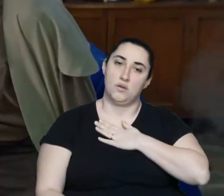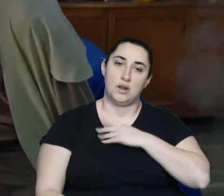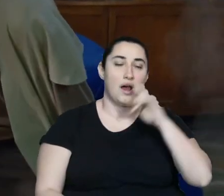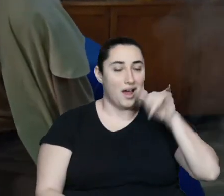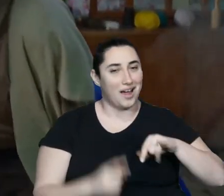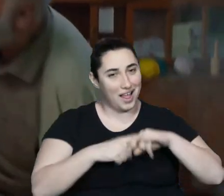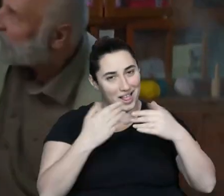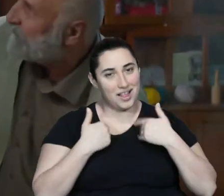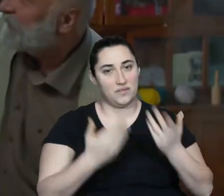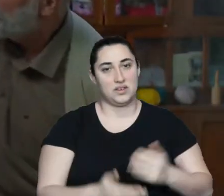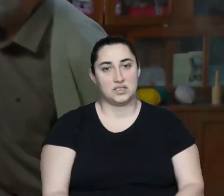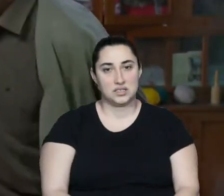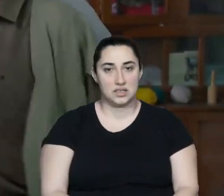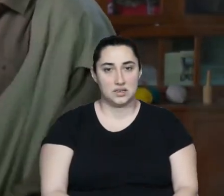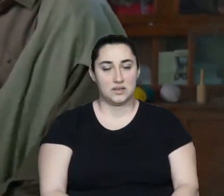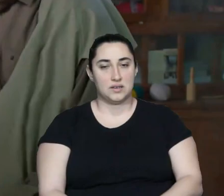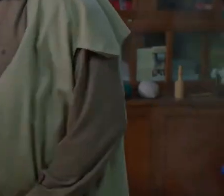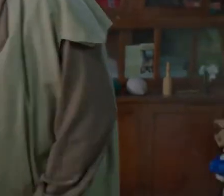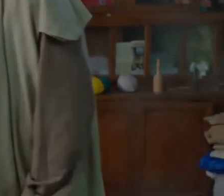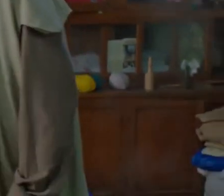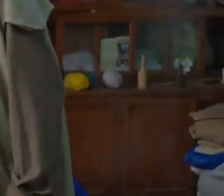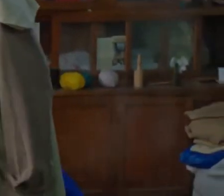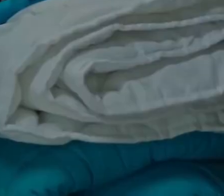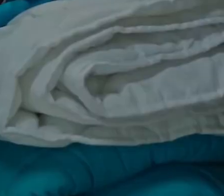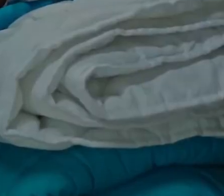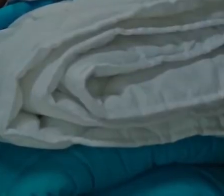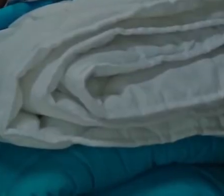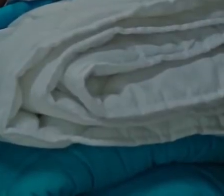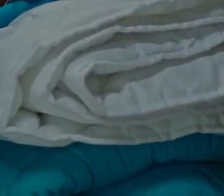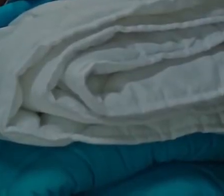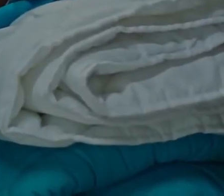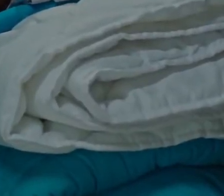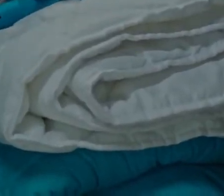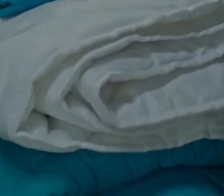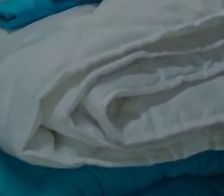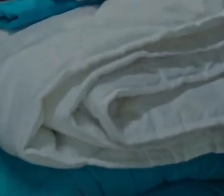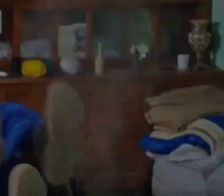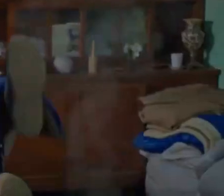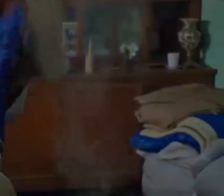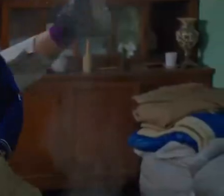Hakkını helal et. Santralin kımıl kımıl ayaklarını kamufle etmekte zorlandı Settar. İbrahim çıktı.